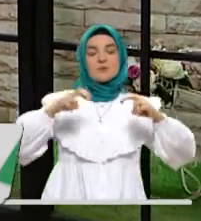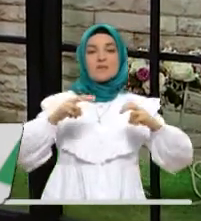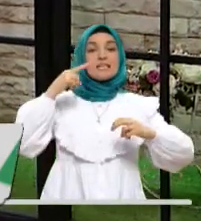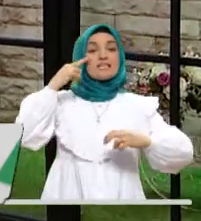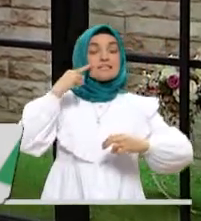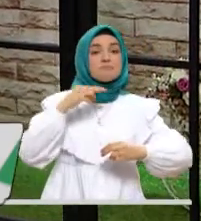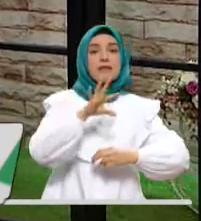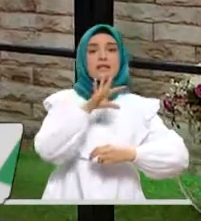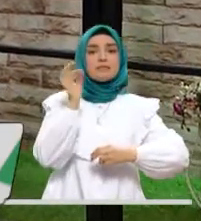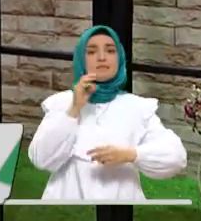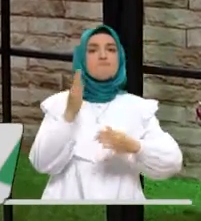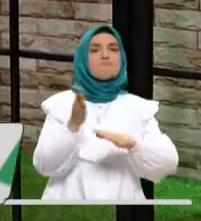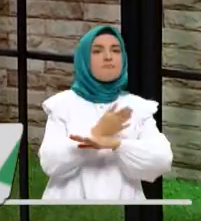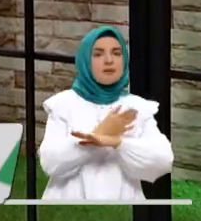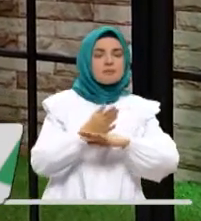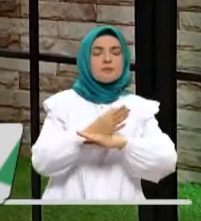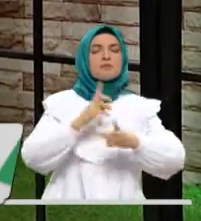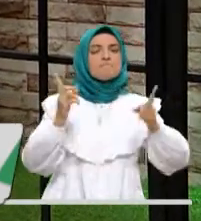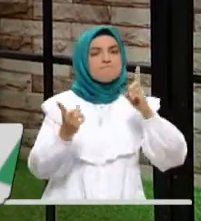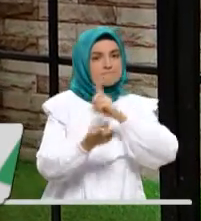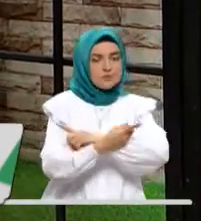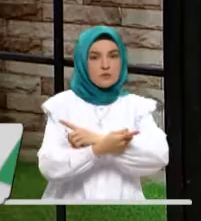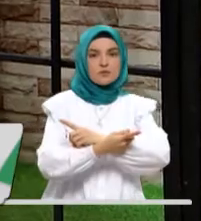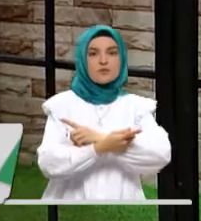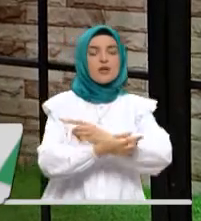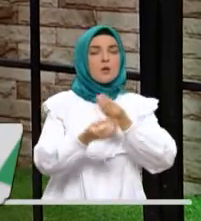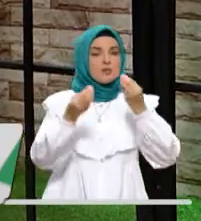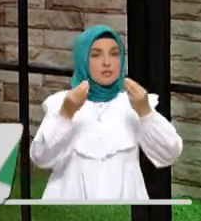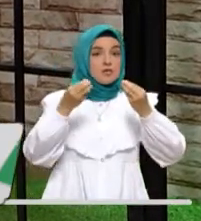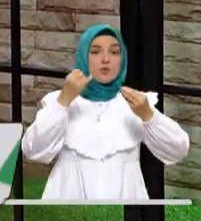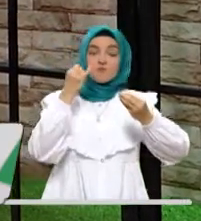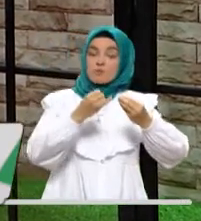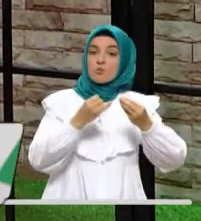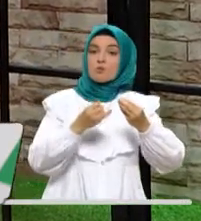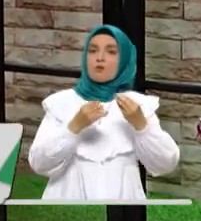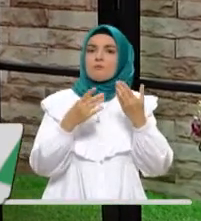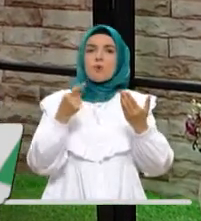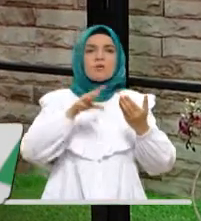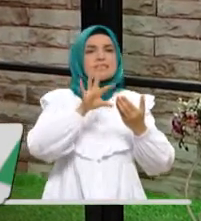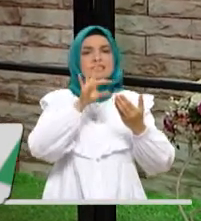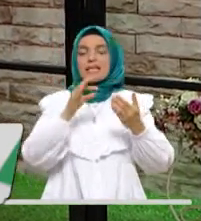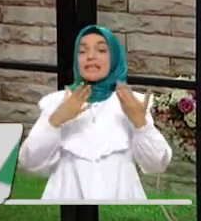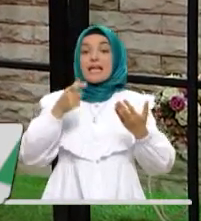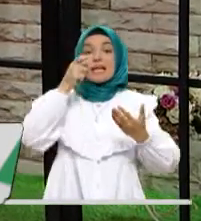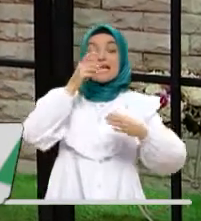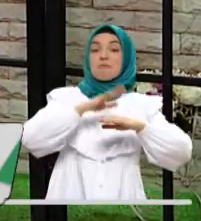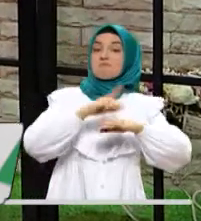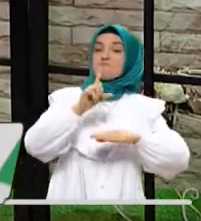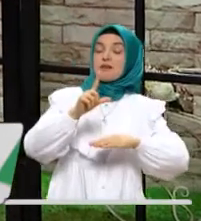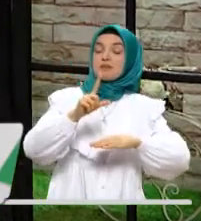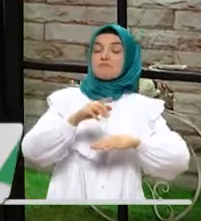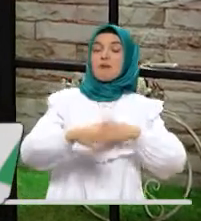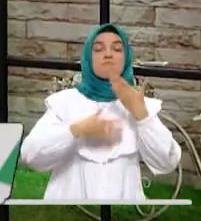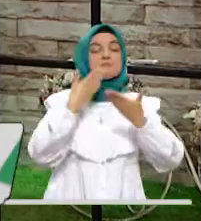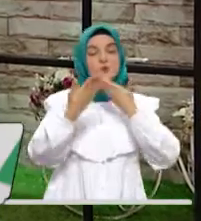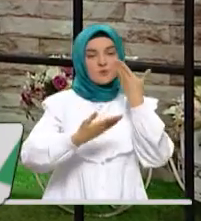temizliğimizde seçtiğimiz malzemelerin, ürünlerin kalitesi ve daha doğrusu bu ürünleri seçerken nelere dikkat etmeliyiz? Tüm